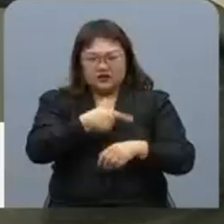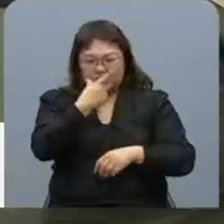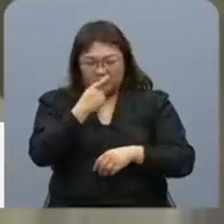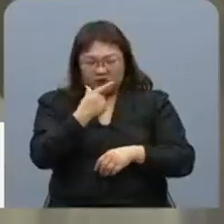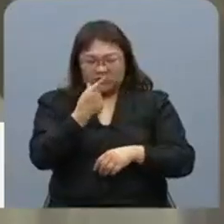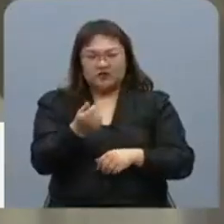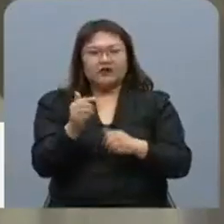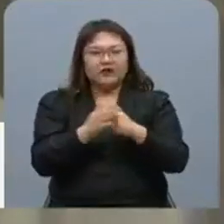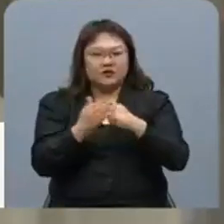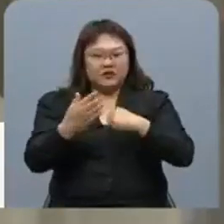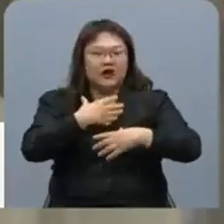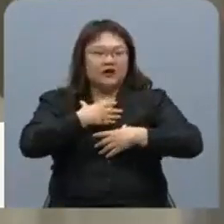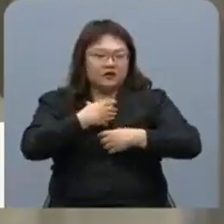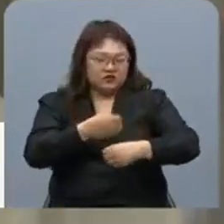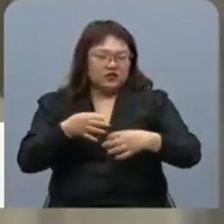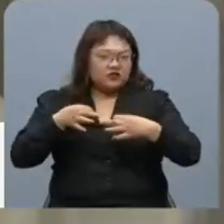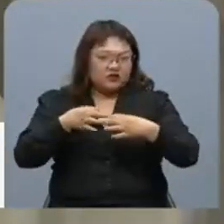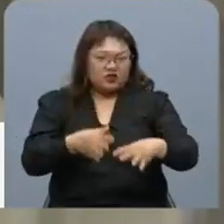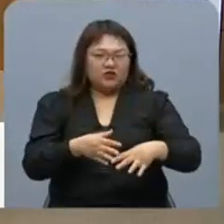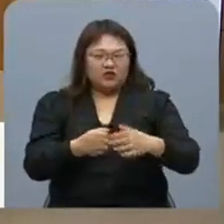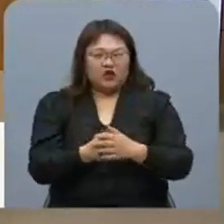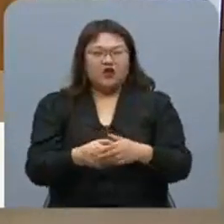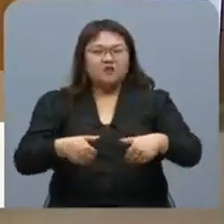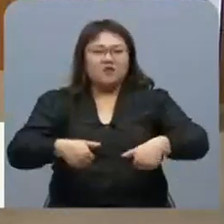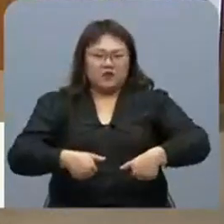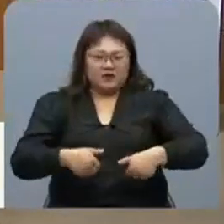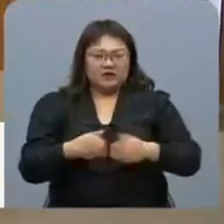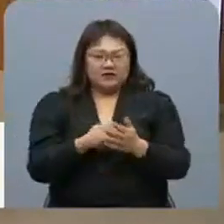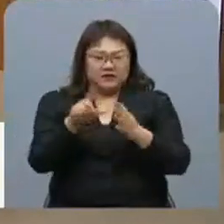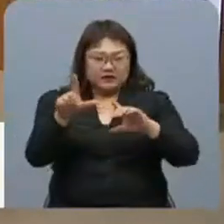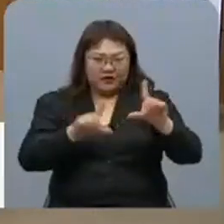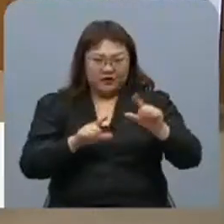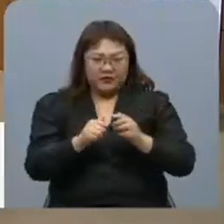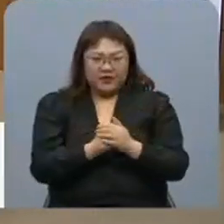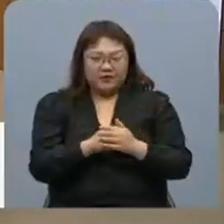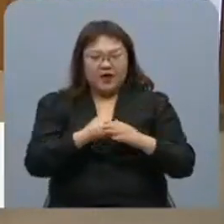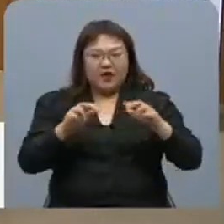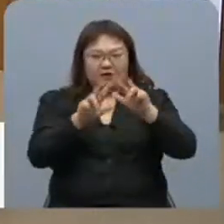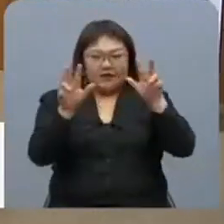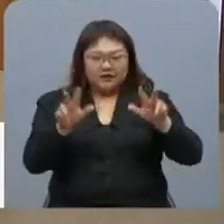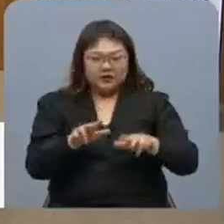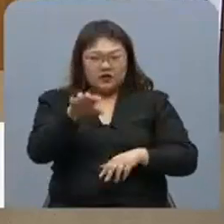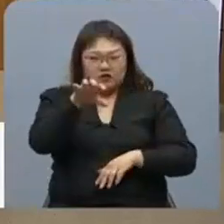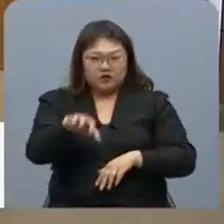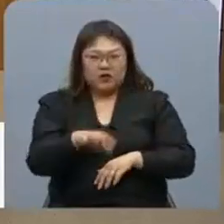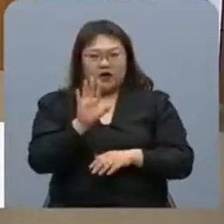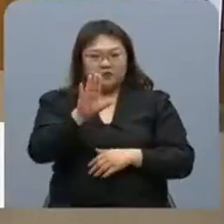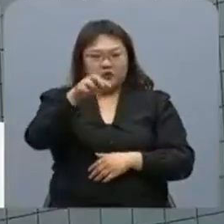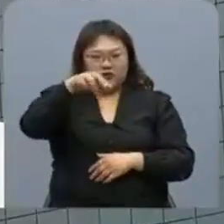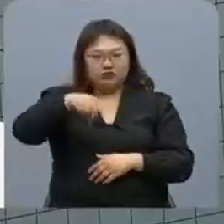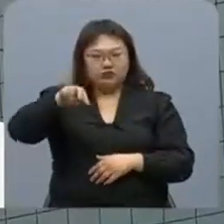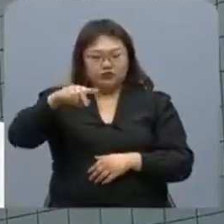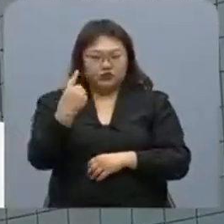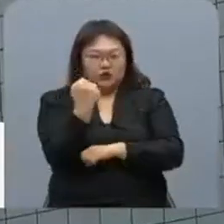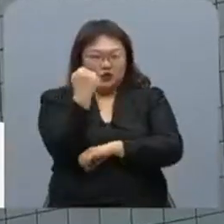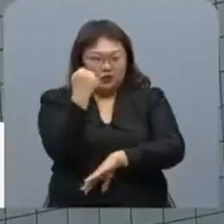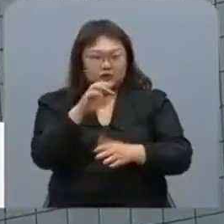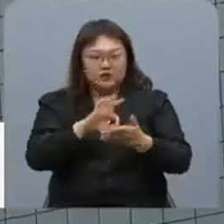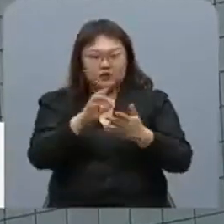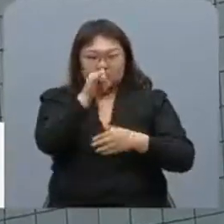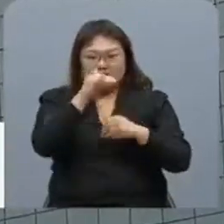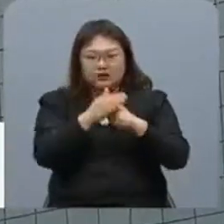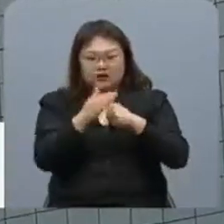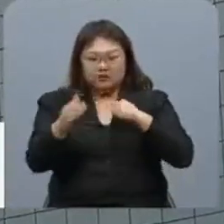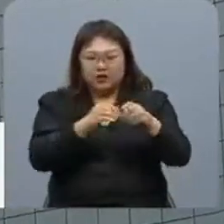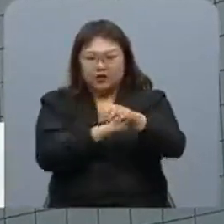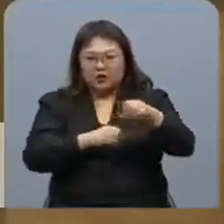안정적인 발전원 도입이 불가피하다는 입장입니다. 또 LNG 발전소에서 앞으로 수소도 원료로 쓸 수 있어 오히려 출력